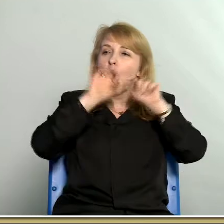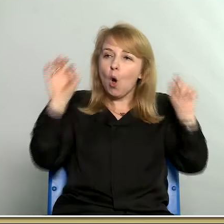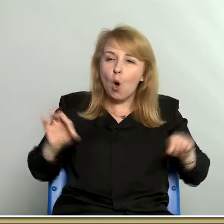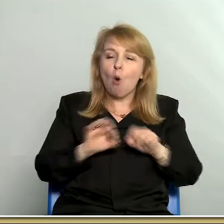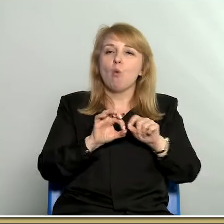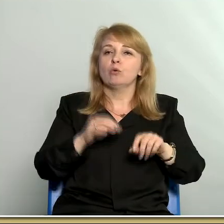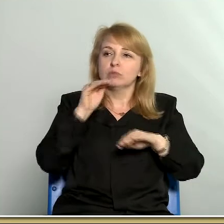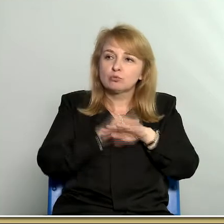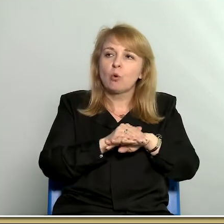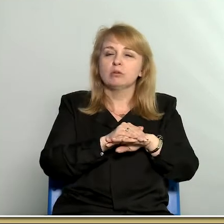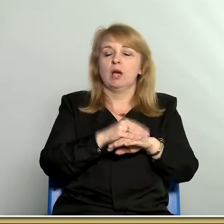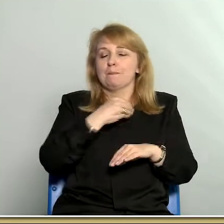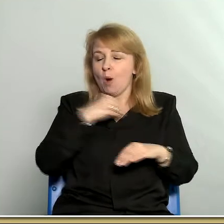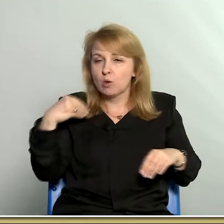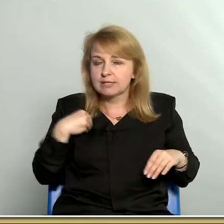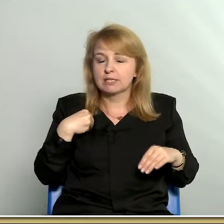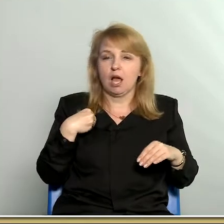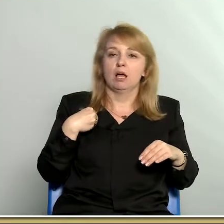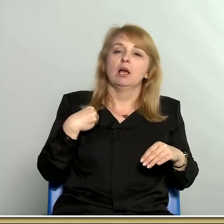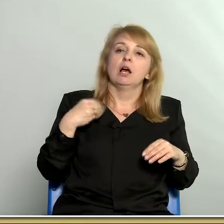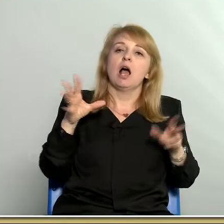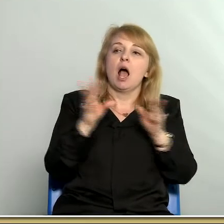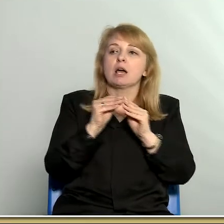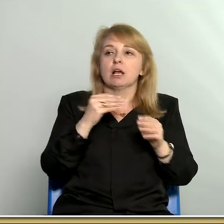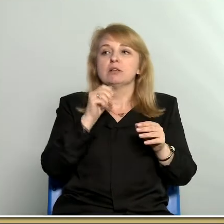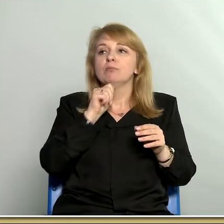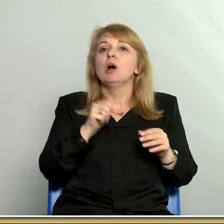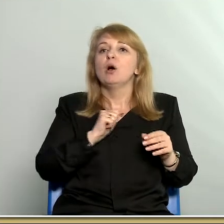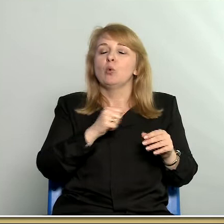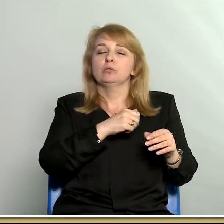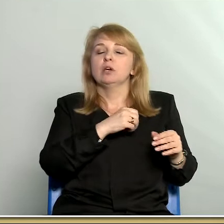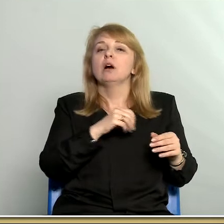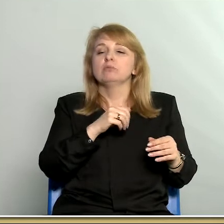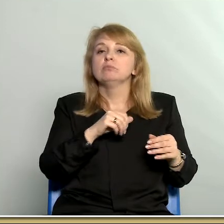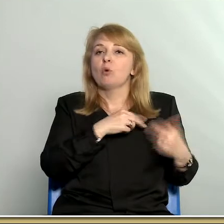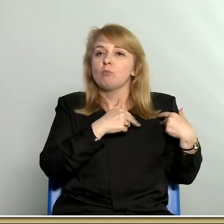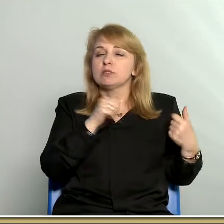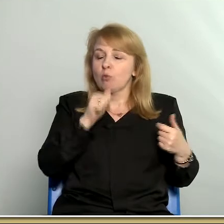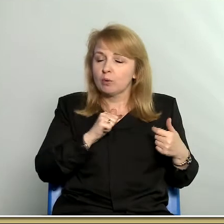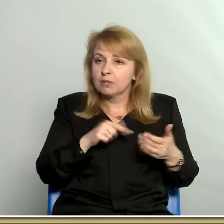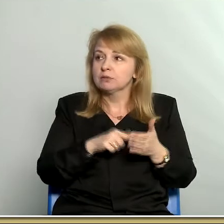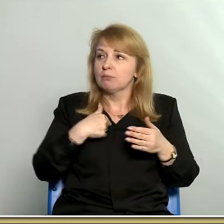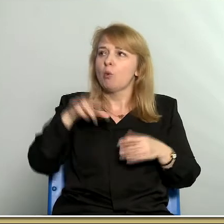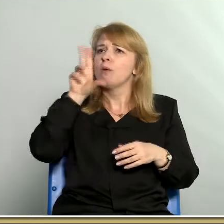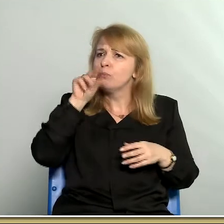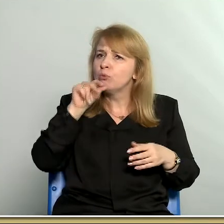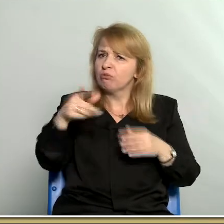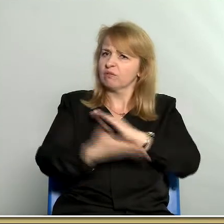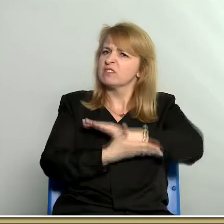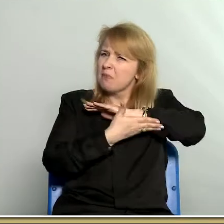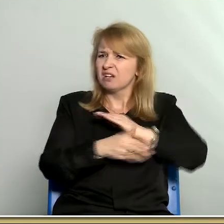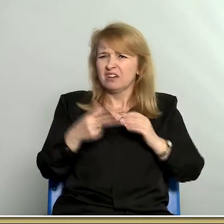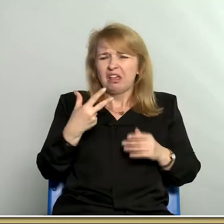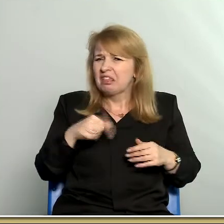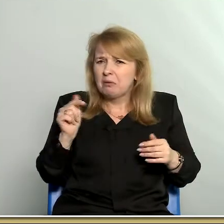kośnie zgody między Polską a Unią Europejską, Komisją Europejską, która powiedziała, że w ogóle takiego wsparcia nie powinno